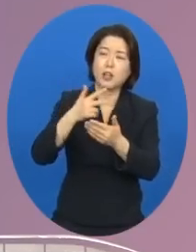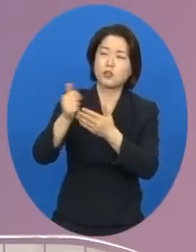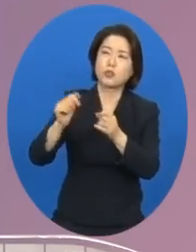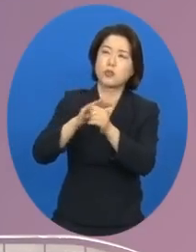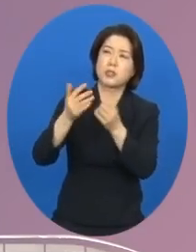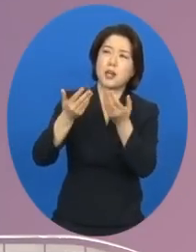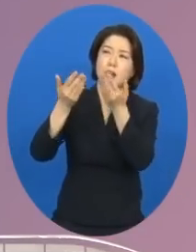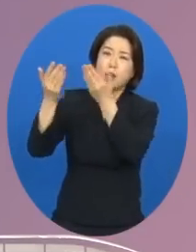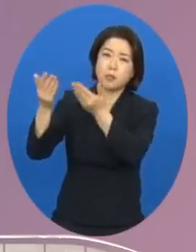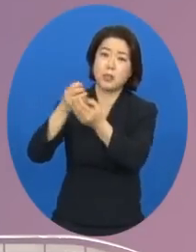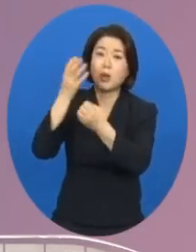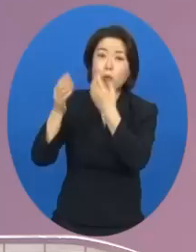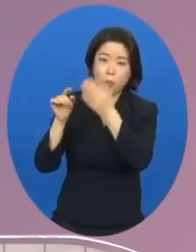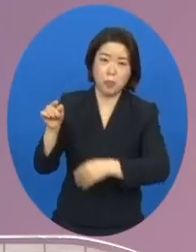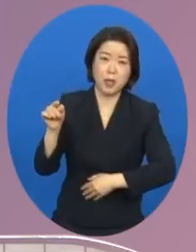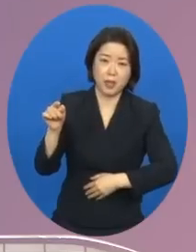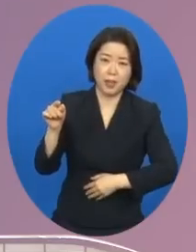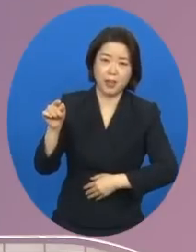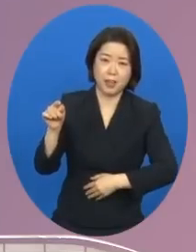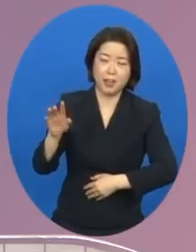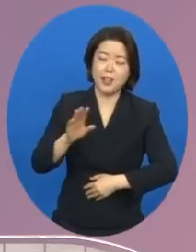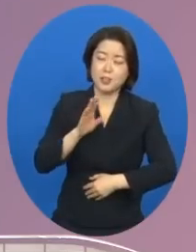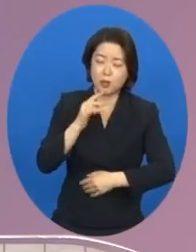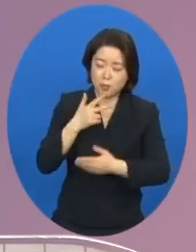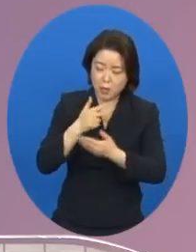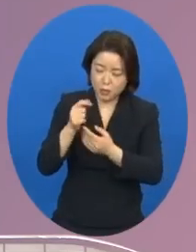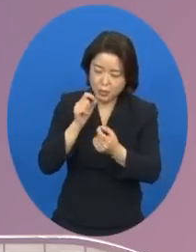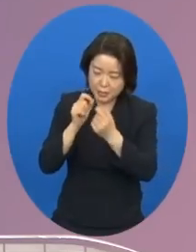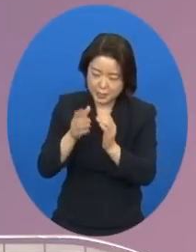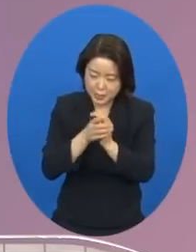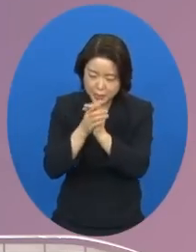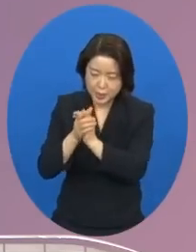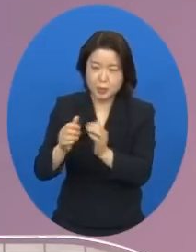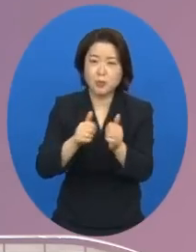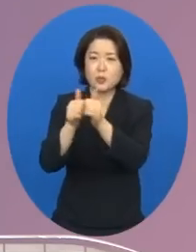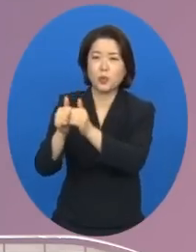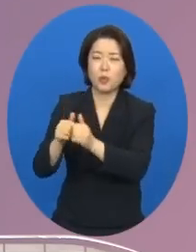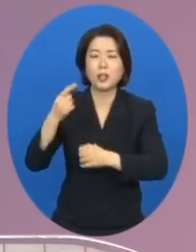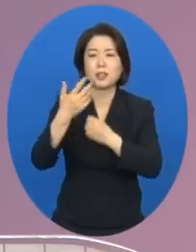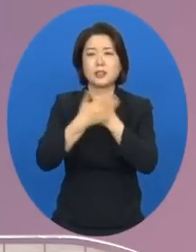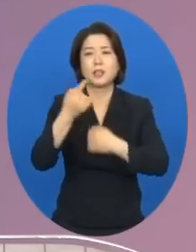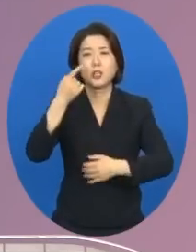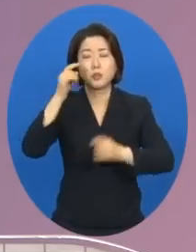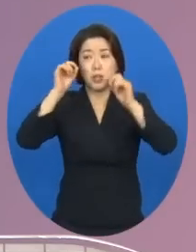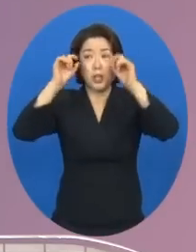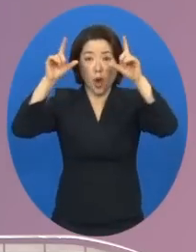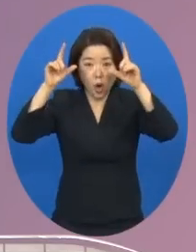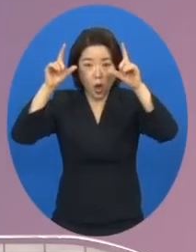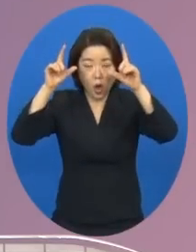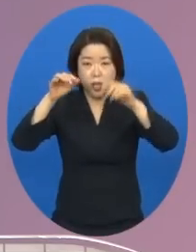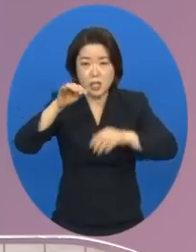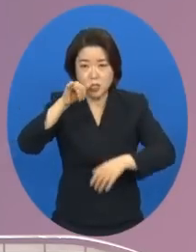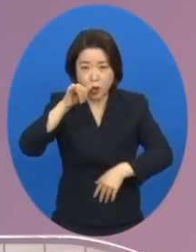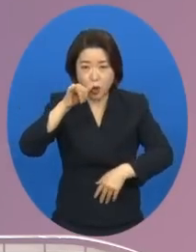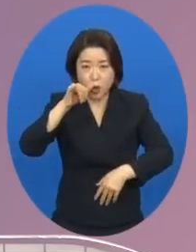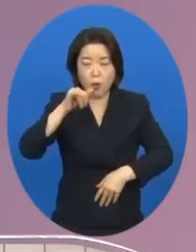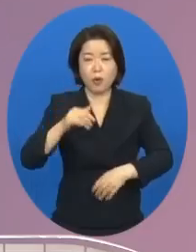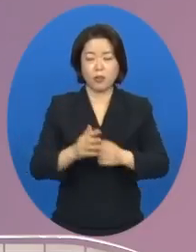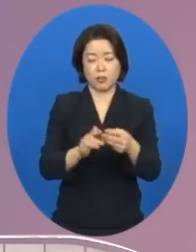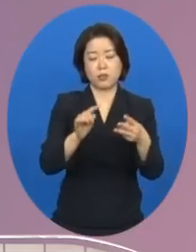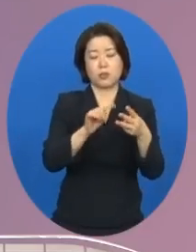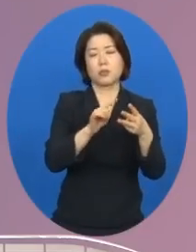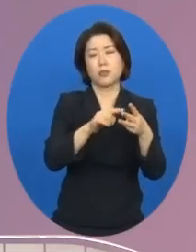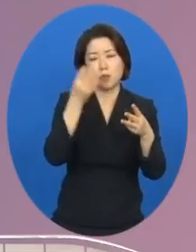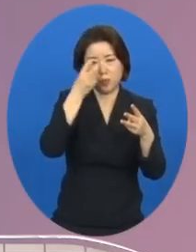사랑합니다, 주님과 정말 친밀히 동행하는 그 은혜의 눈이 내게 열렸는가? 세